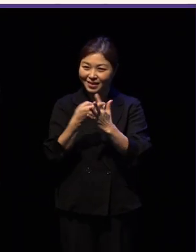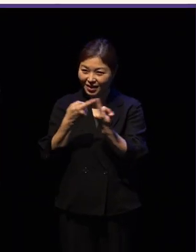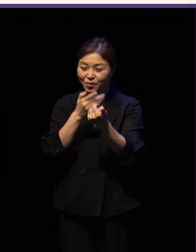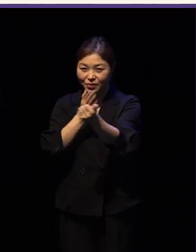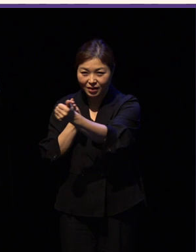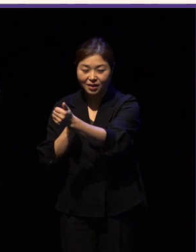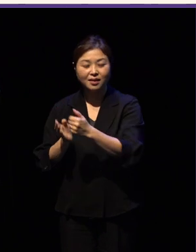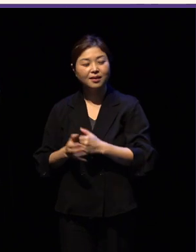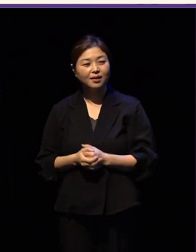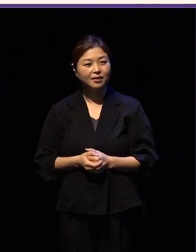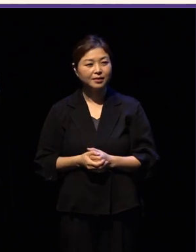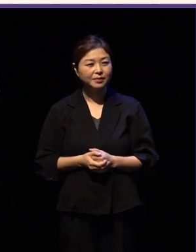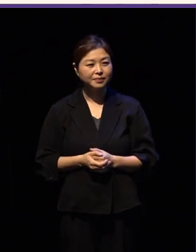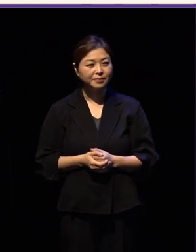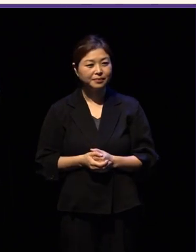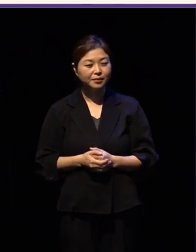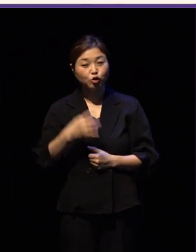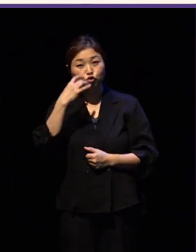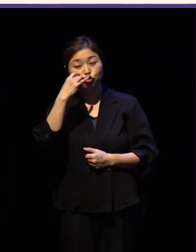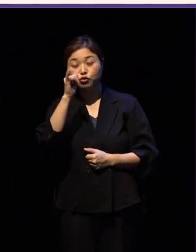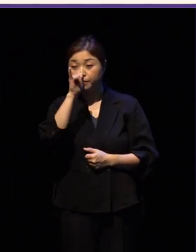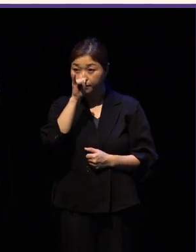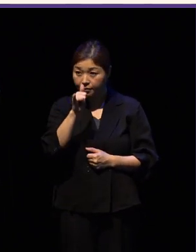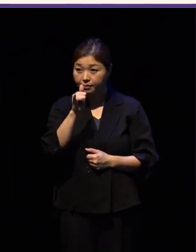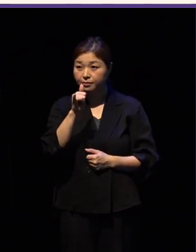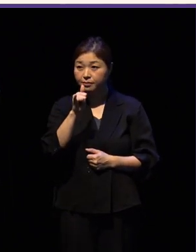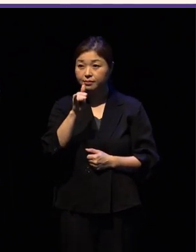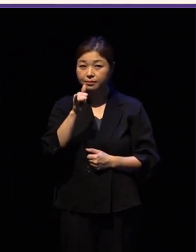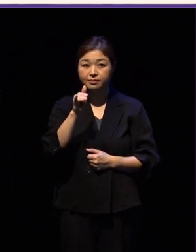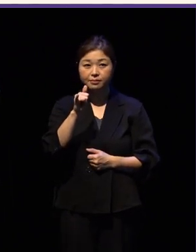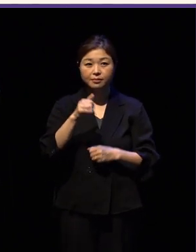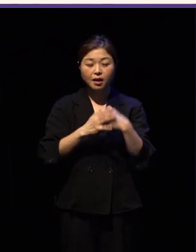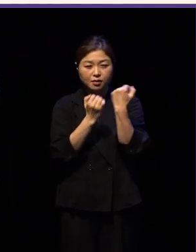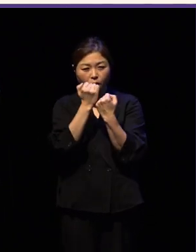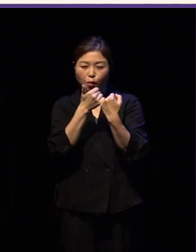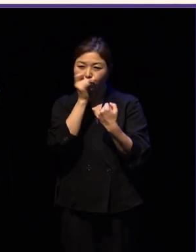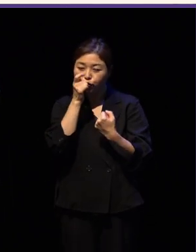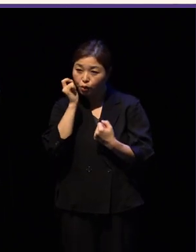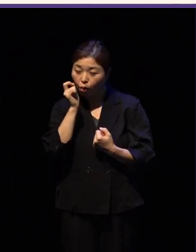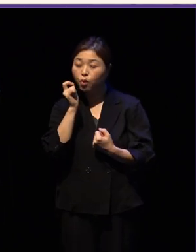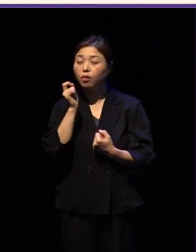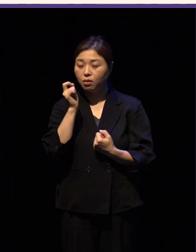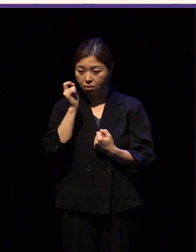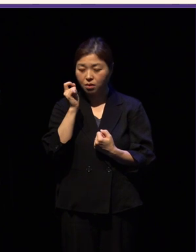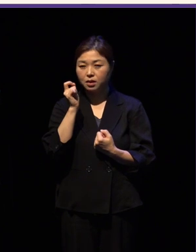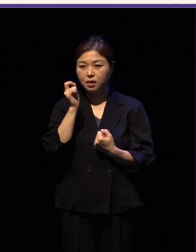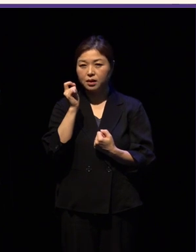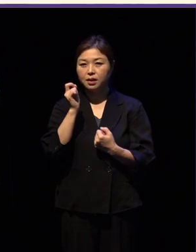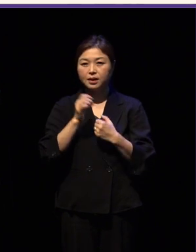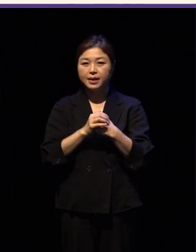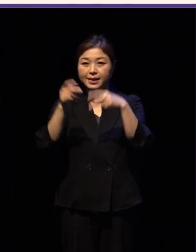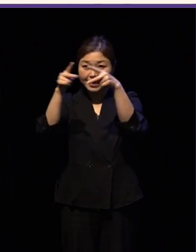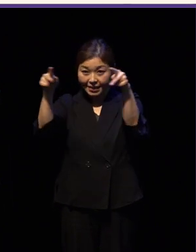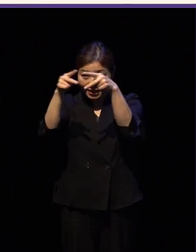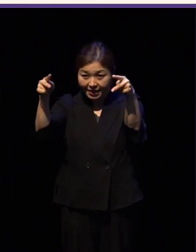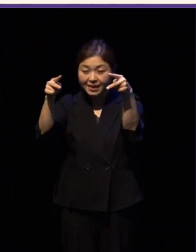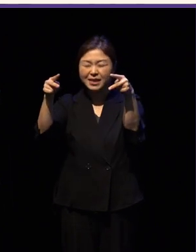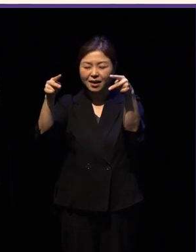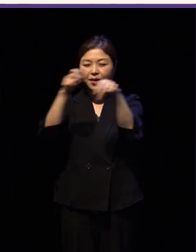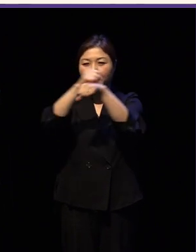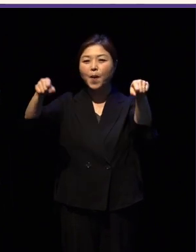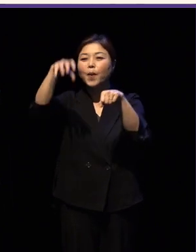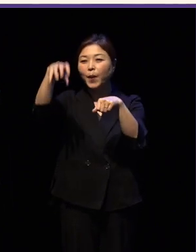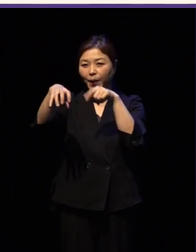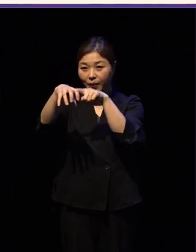부탁을 드리겠고요 조금 더 궁금하시거나 저희 좀 저희 설명이 부족했던 점들에 대해서는 2층에 2층 로비